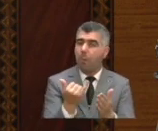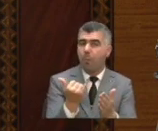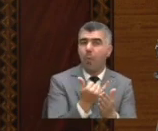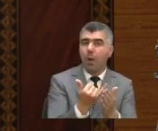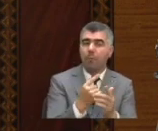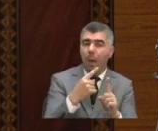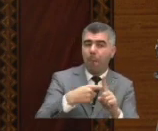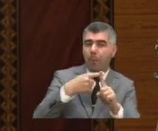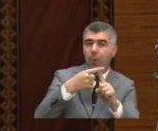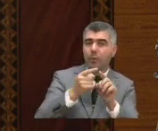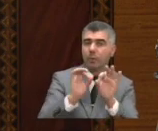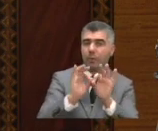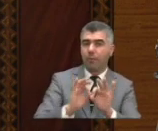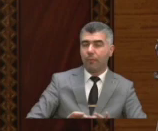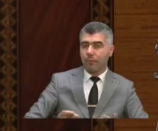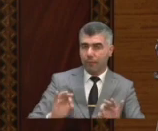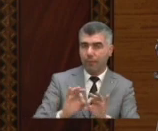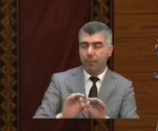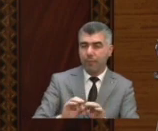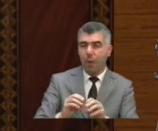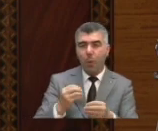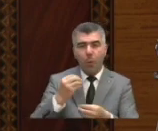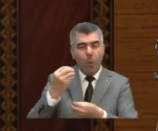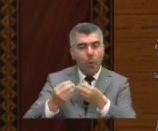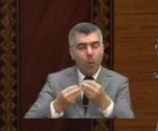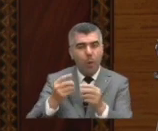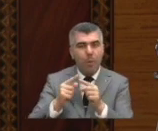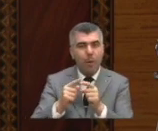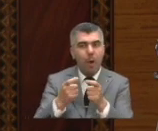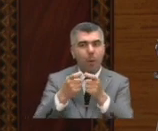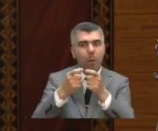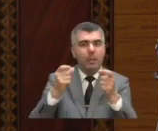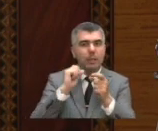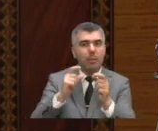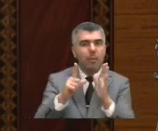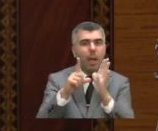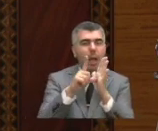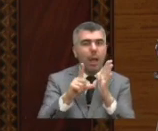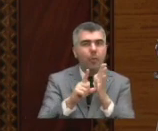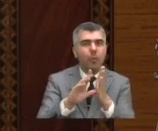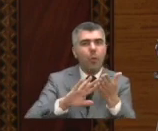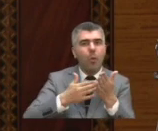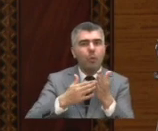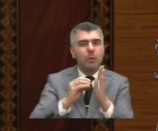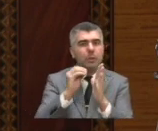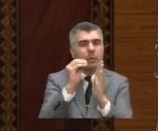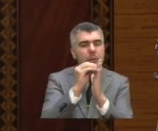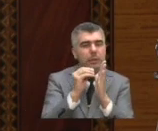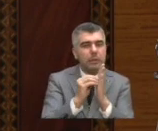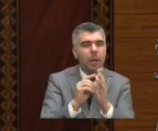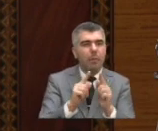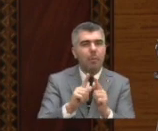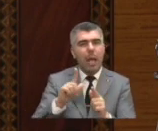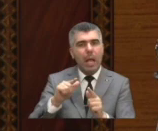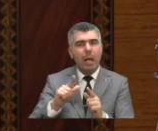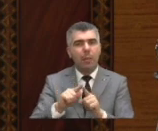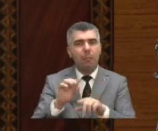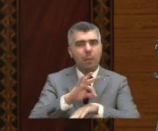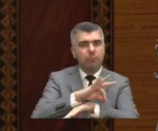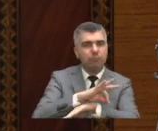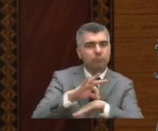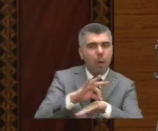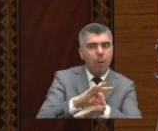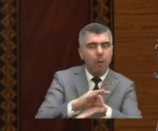اضافه الى توسيع نطاق القانون التنظيمي لقانون الماليه ليشمل المؤسسات العموميه التي